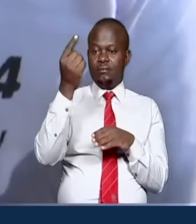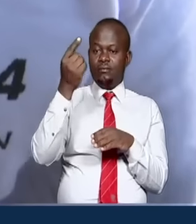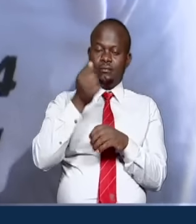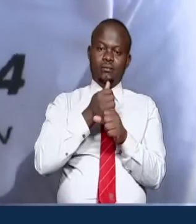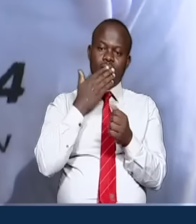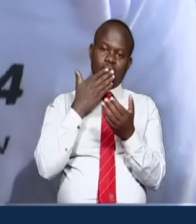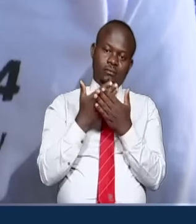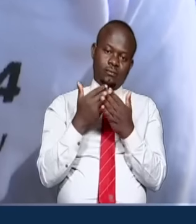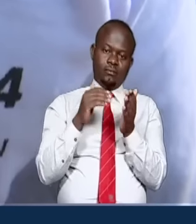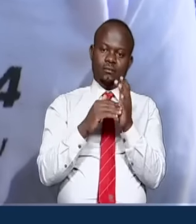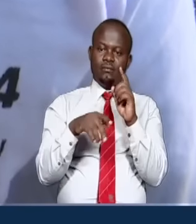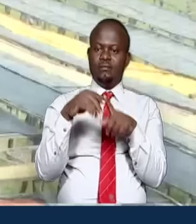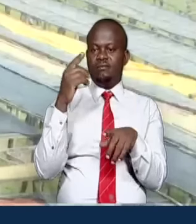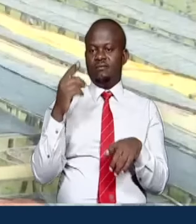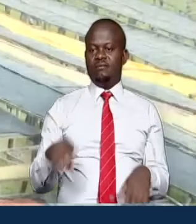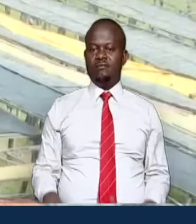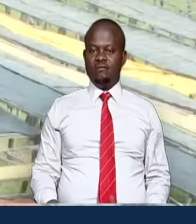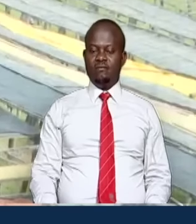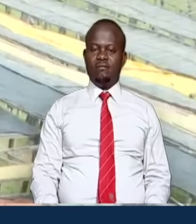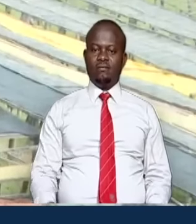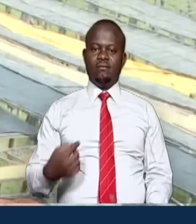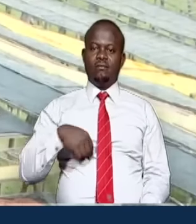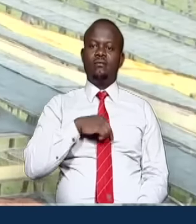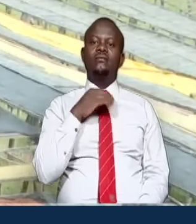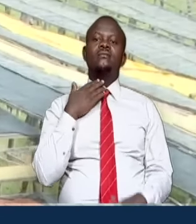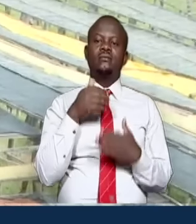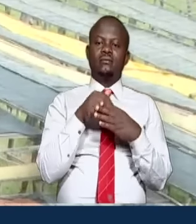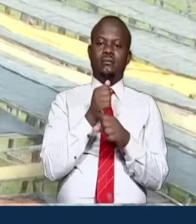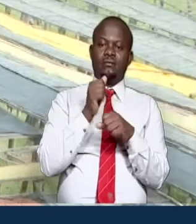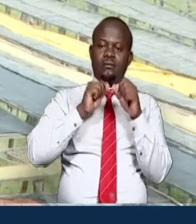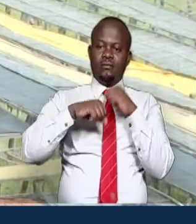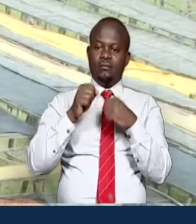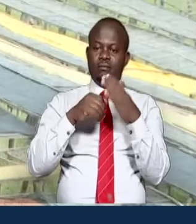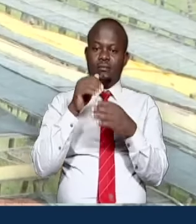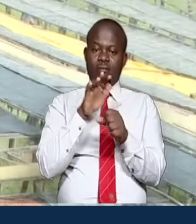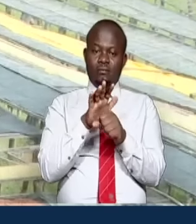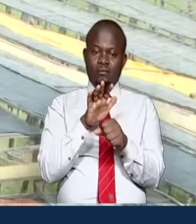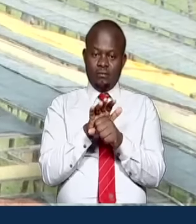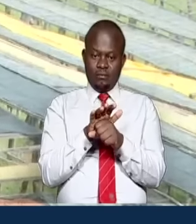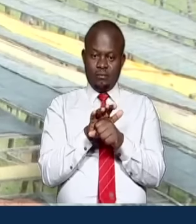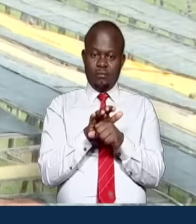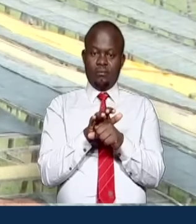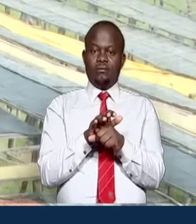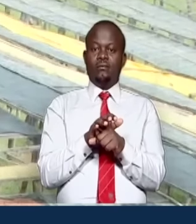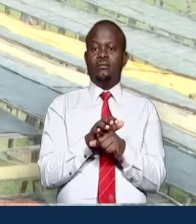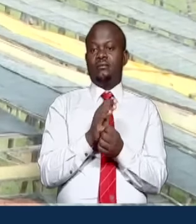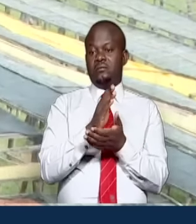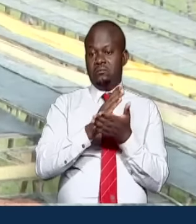nziza ziranayatsinda. Twajyaga dushaka kujya gukora amarushanwa kenshi bakadukatiraho